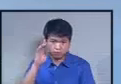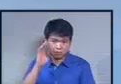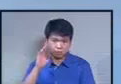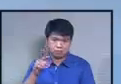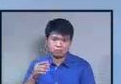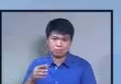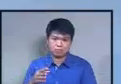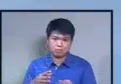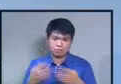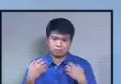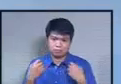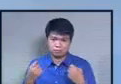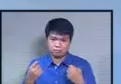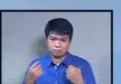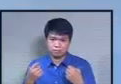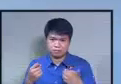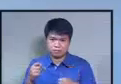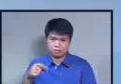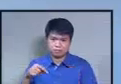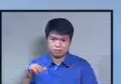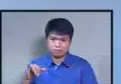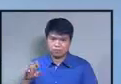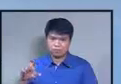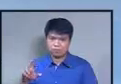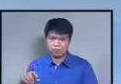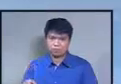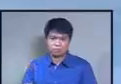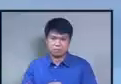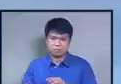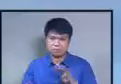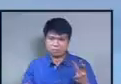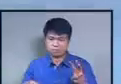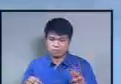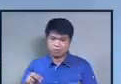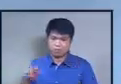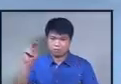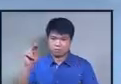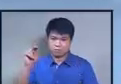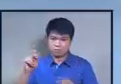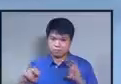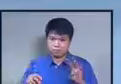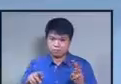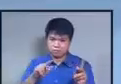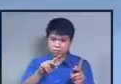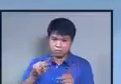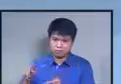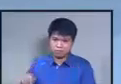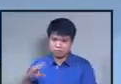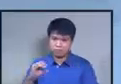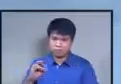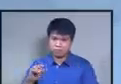Lumakas pa ang severe tropical storm Kiel. Huling naispatan ng bagyo sa kanluran, hilagang kanluran ng Coron, Palawan. May dalatong hangin na